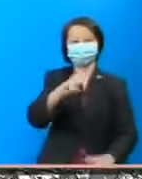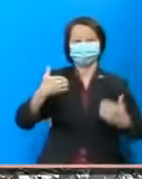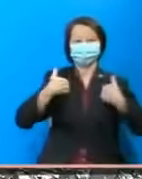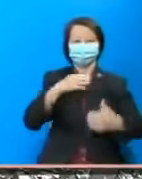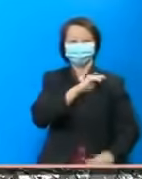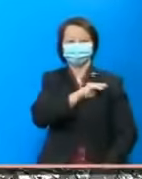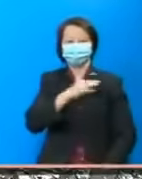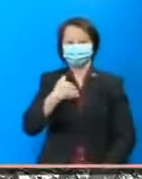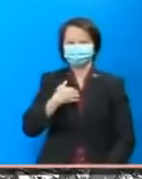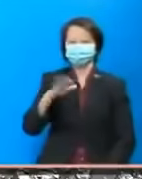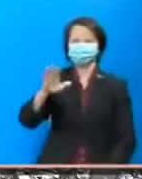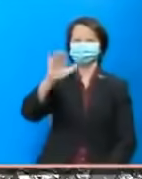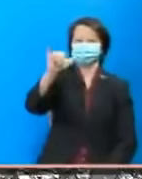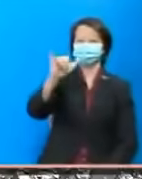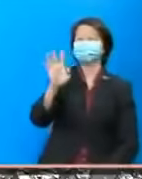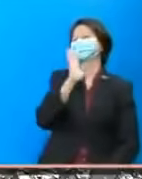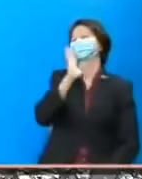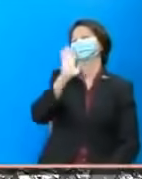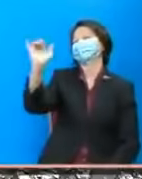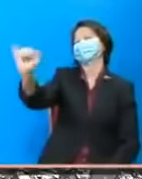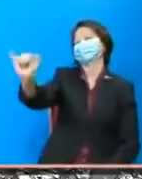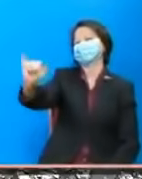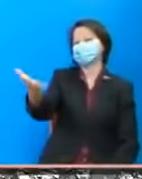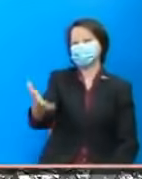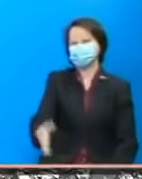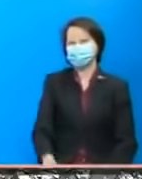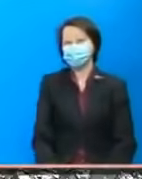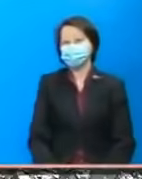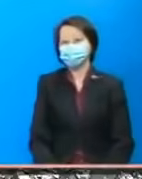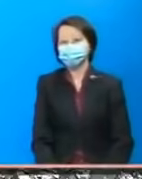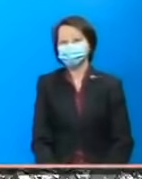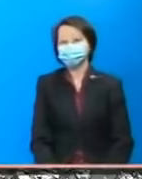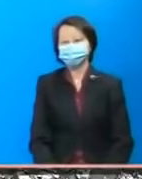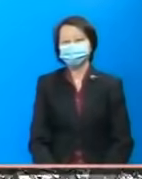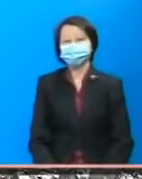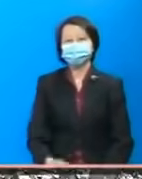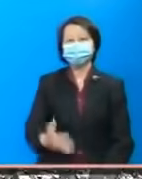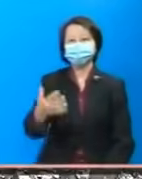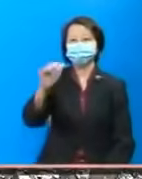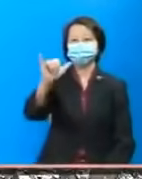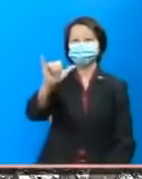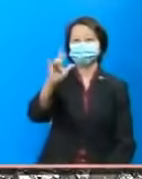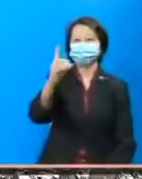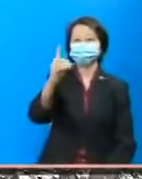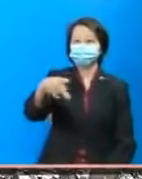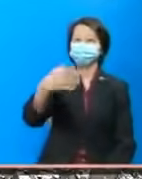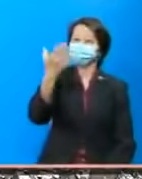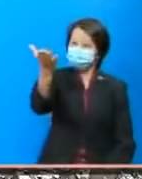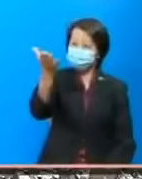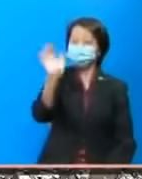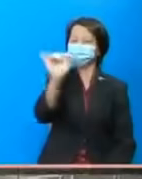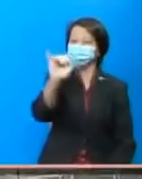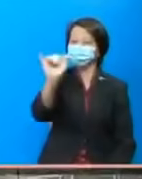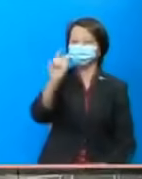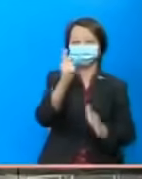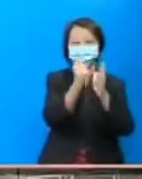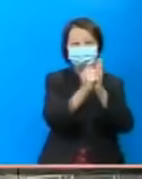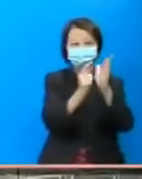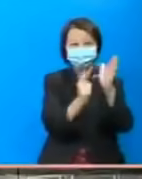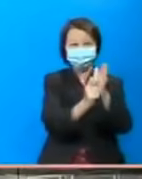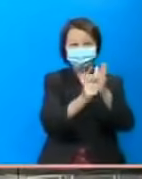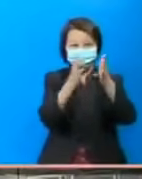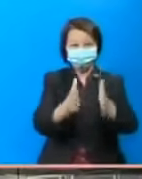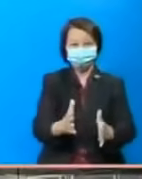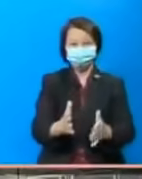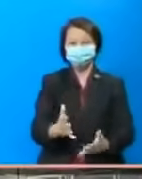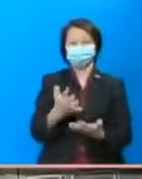Ajeng Mbak Caca komposisi MSI Saya ingin tanya ngendi cuaca di betul merupakan seorang pejuang juga maka